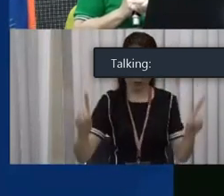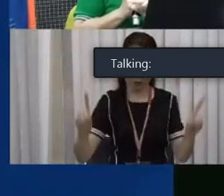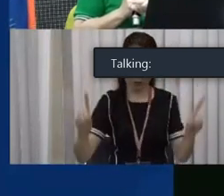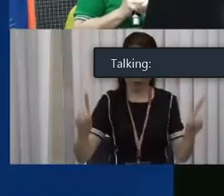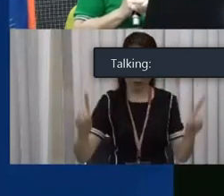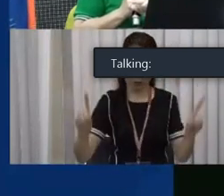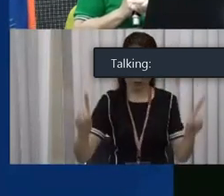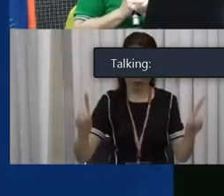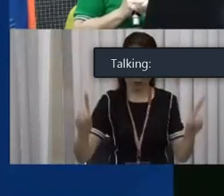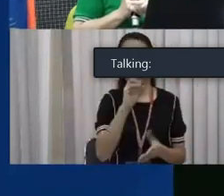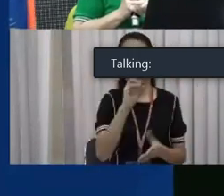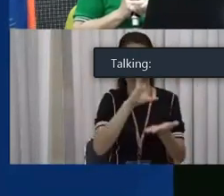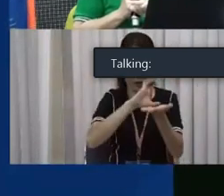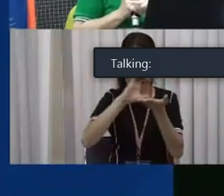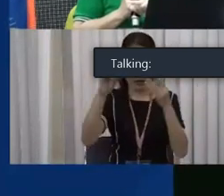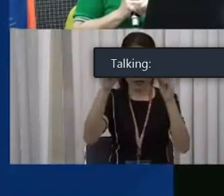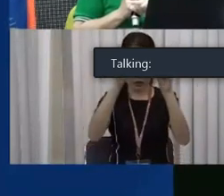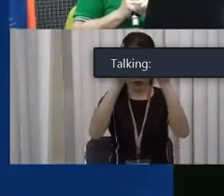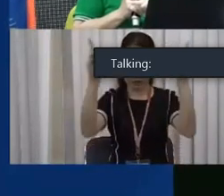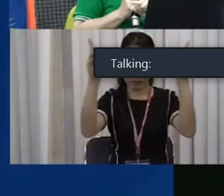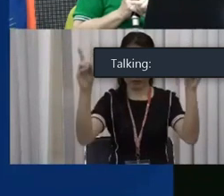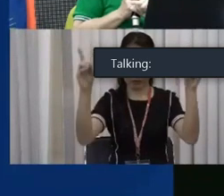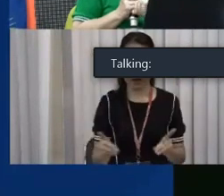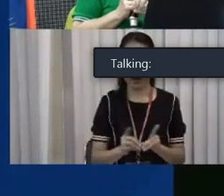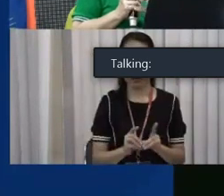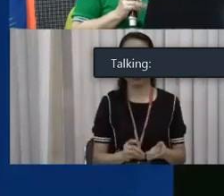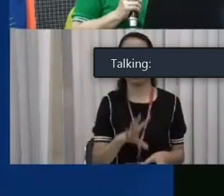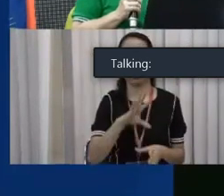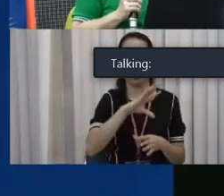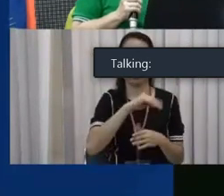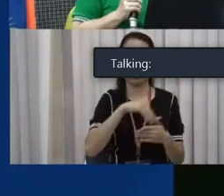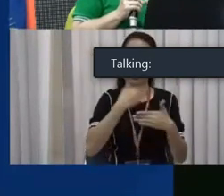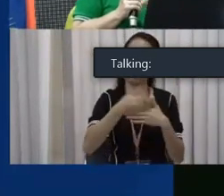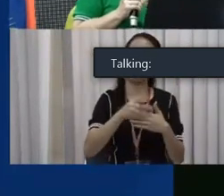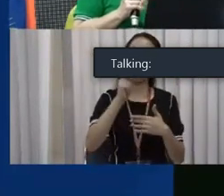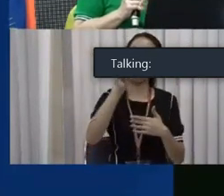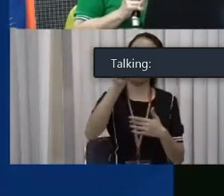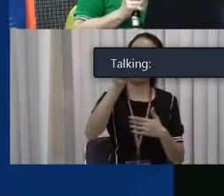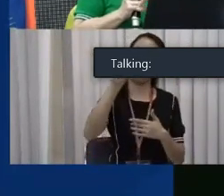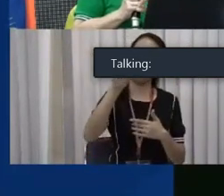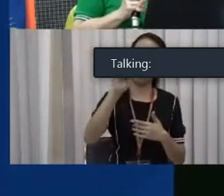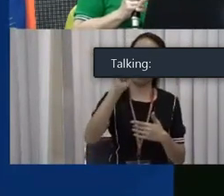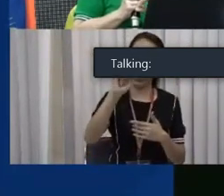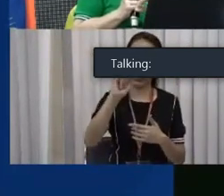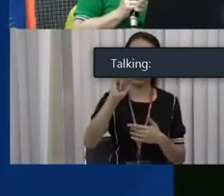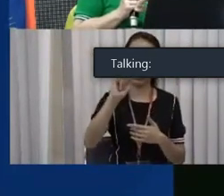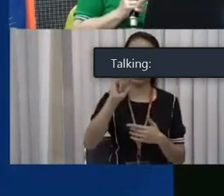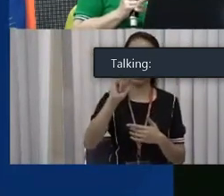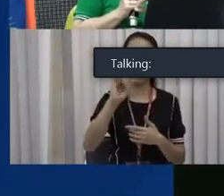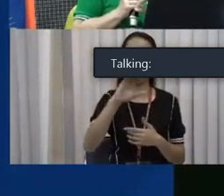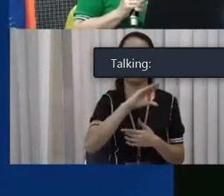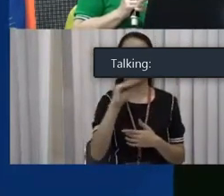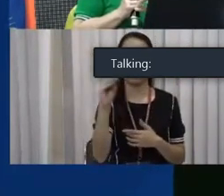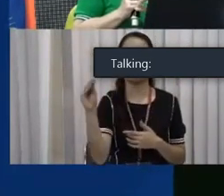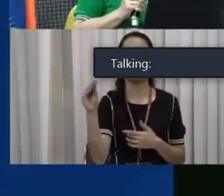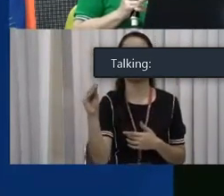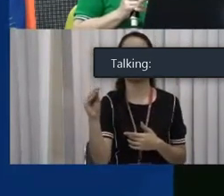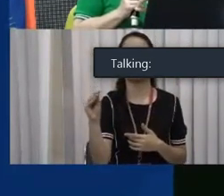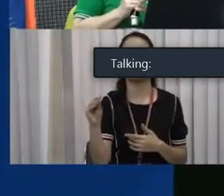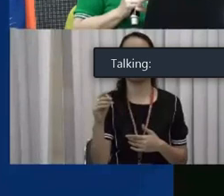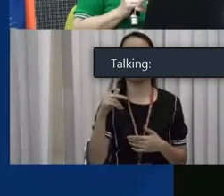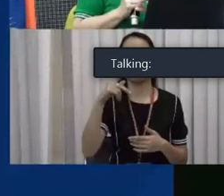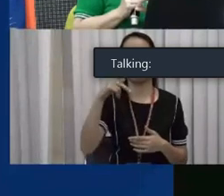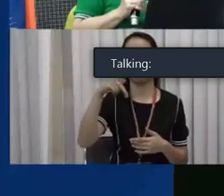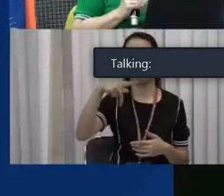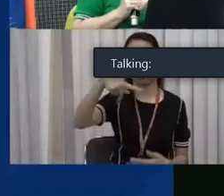transcript of records, NBI, police, og barangay clearance. So, katong atong mga batanon din ha,